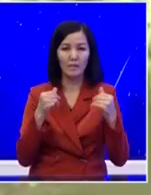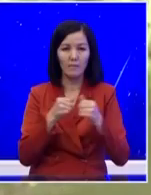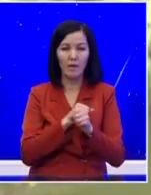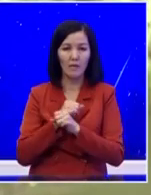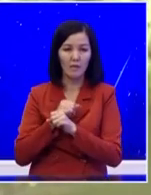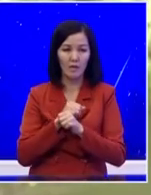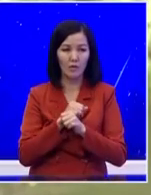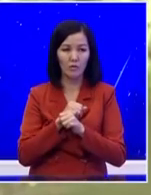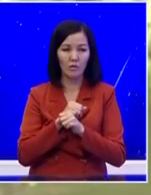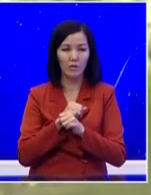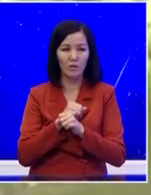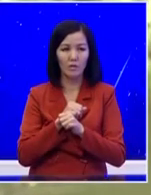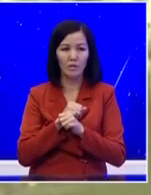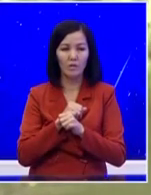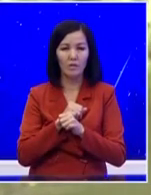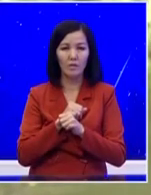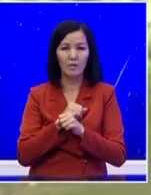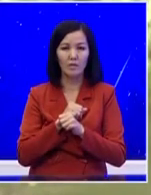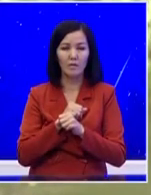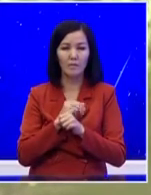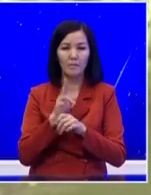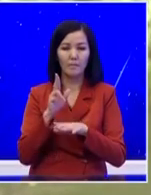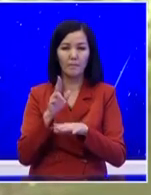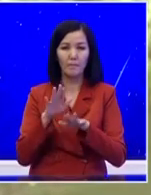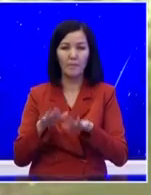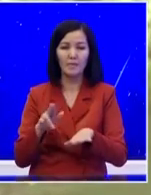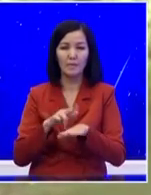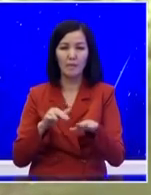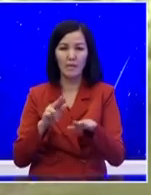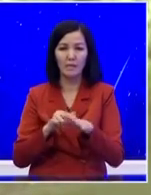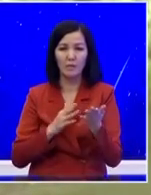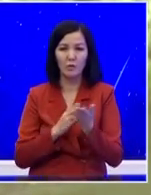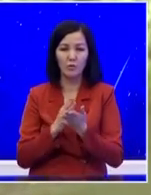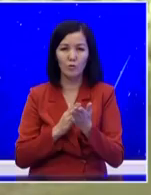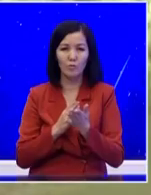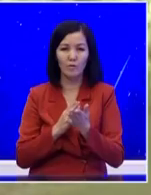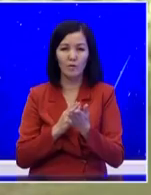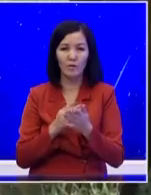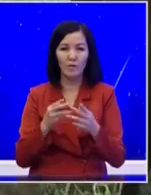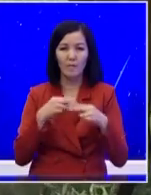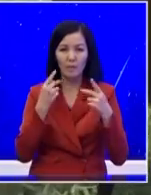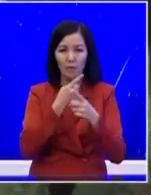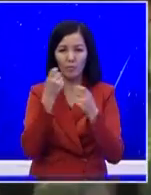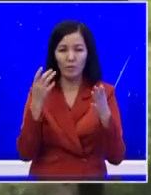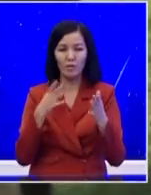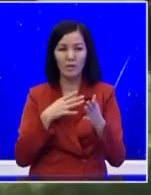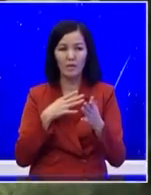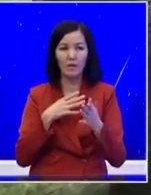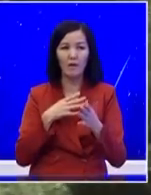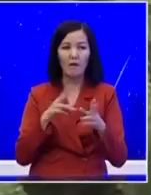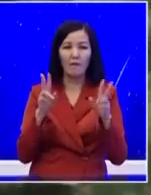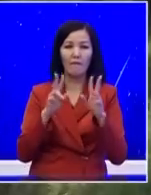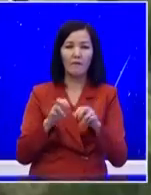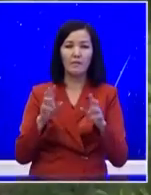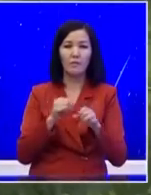отдыхающая. Им, сотрудникам местной полицейской службы, было вручено предупреждение. В основном на охраняемые